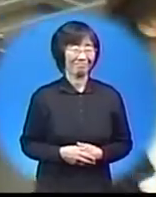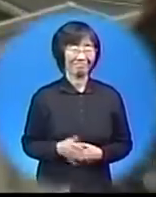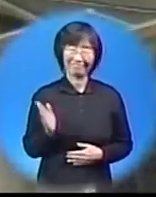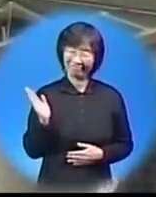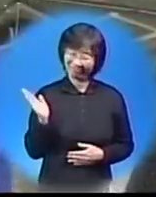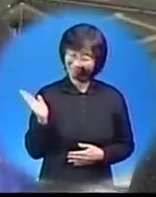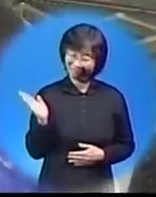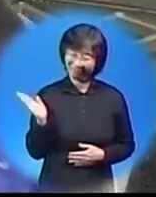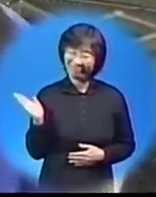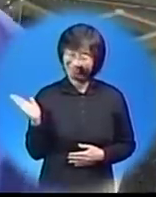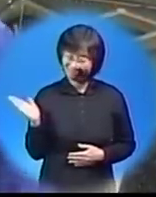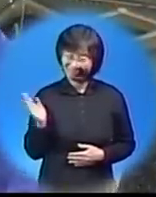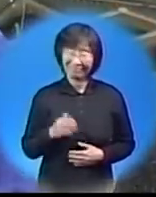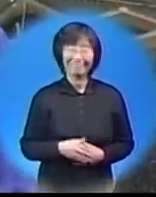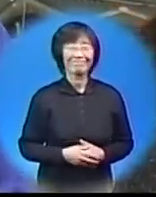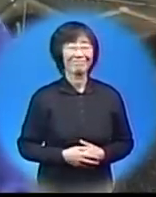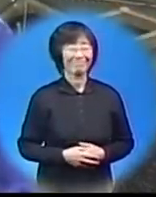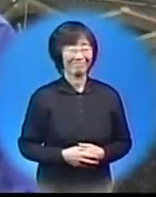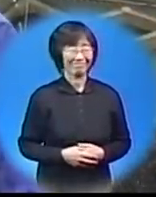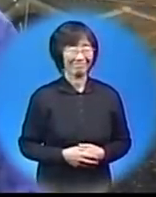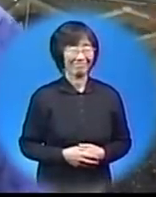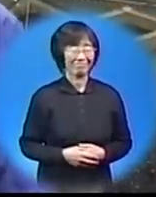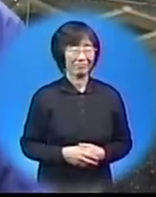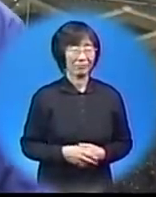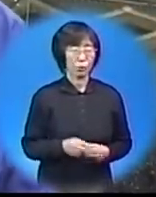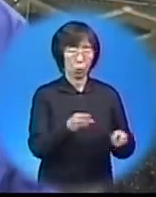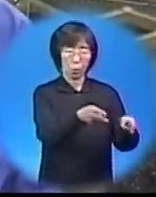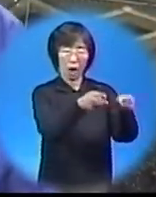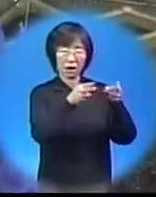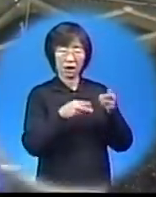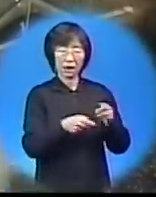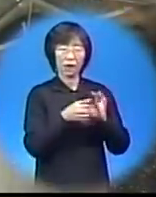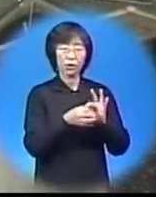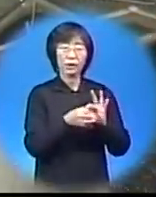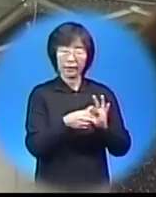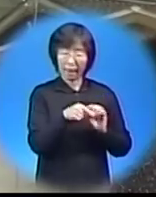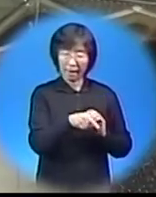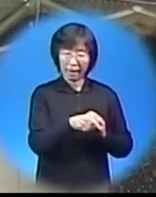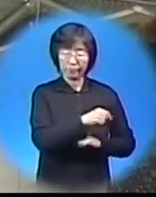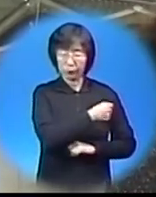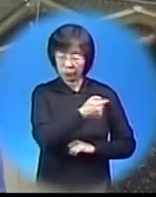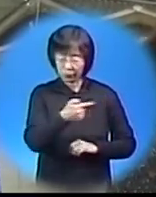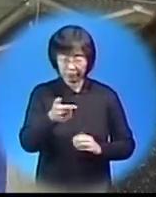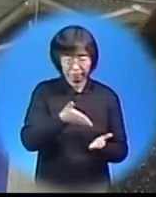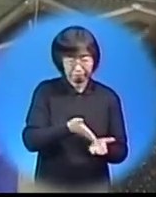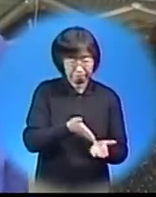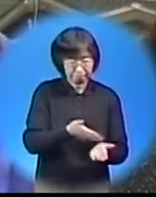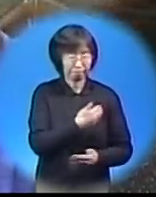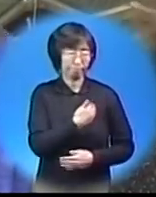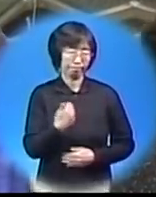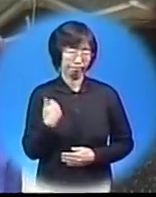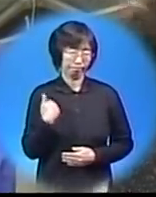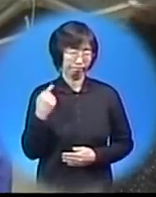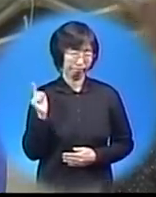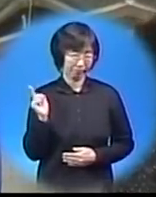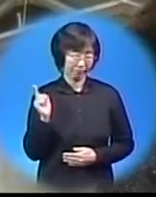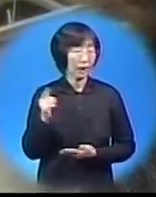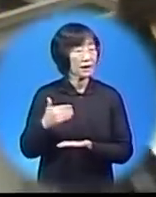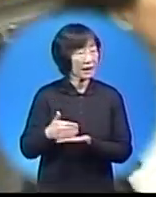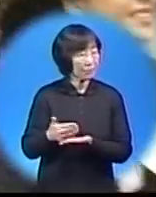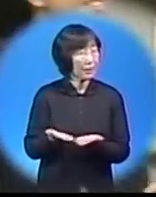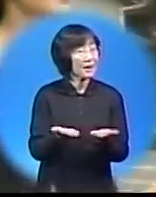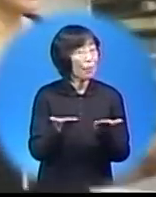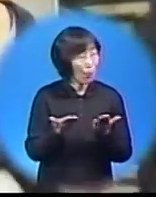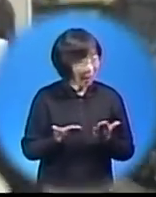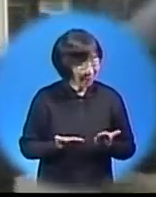課の藤原課長補佐です、はい、で余部鉄橋、はい、余部橋梁についてものすごく深い知識と思